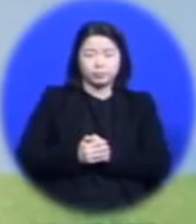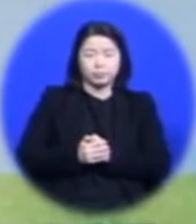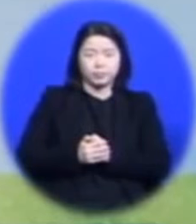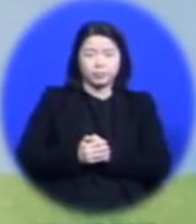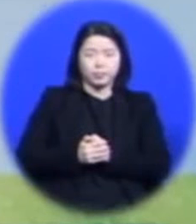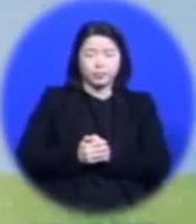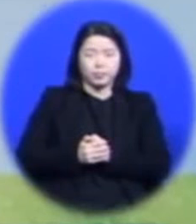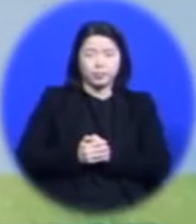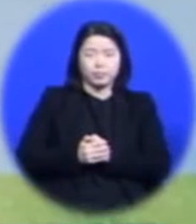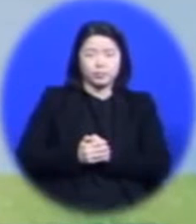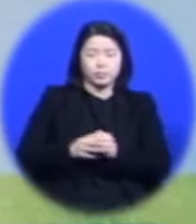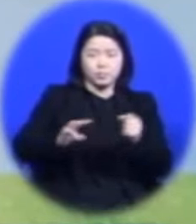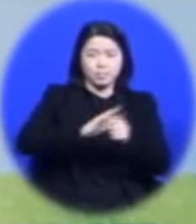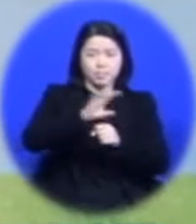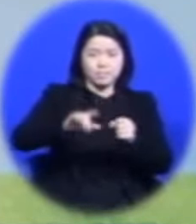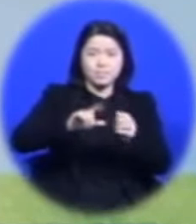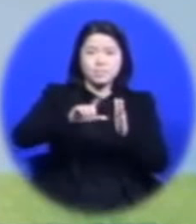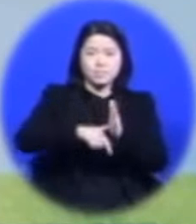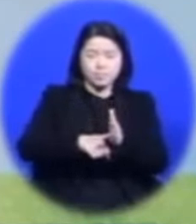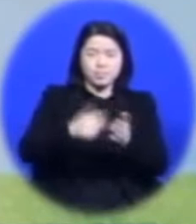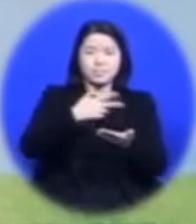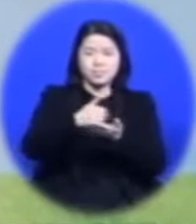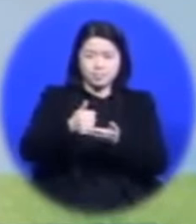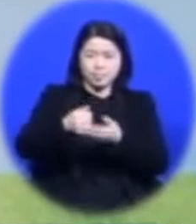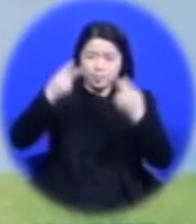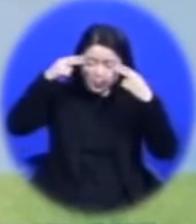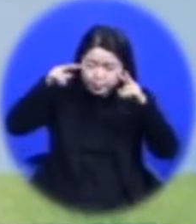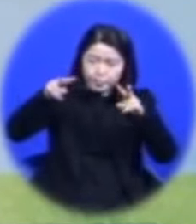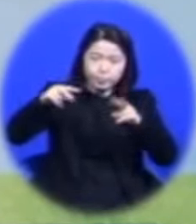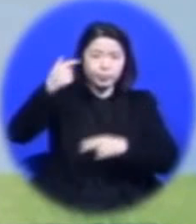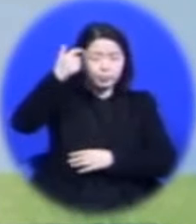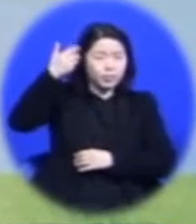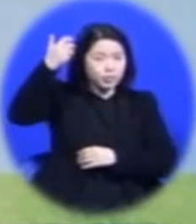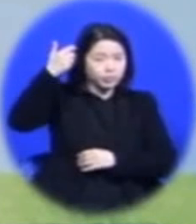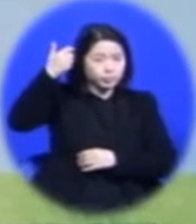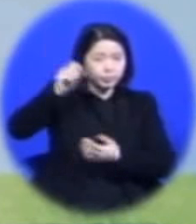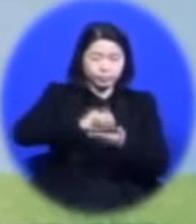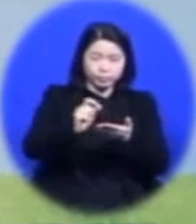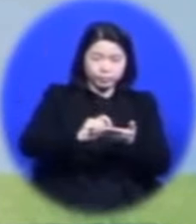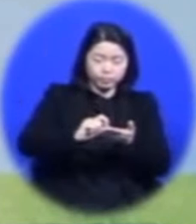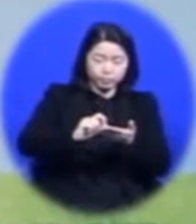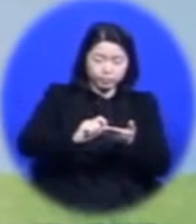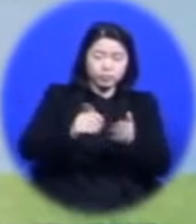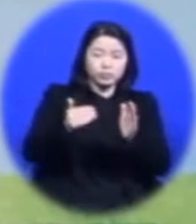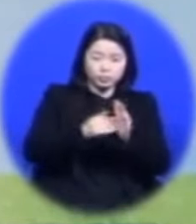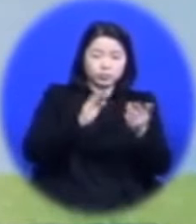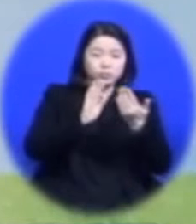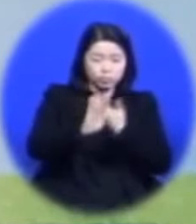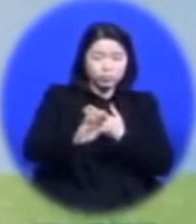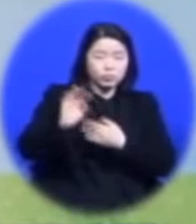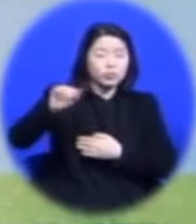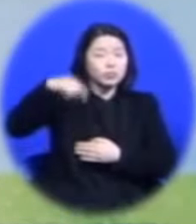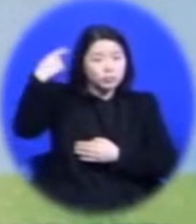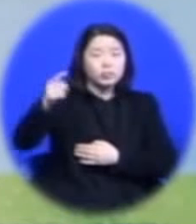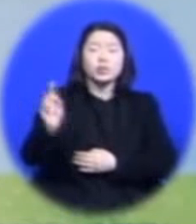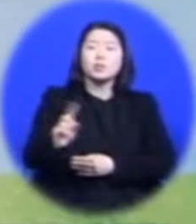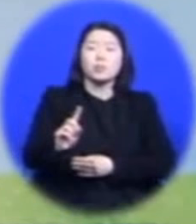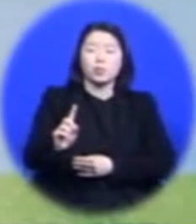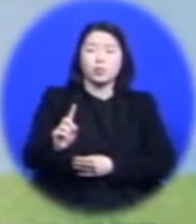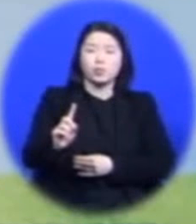거거든요 24시간 주님을 바라보고 영성게 쓰면 그다음 뭐 하냐고 묻더라고